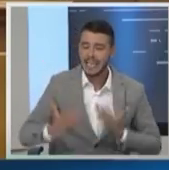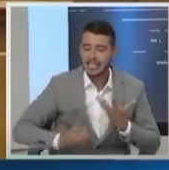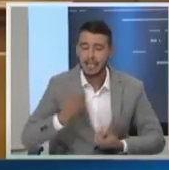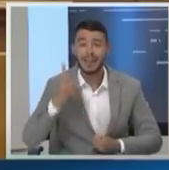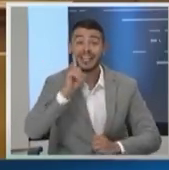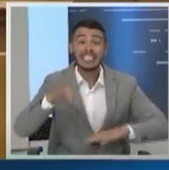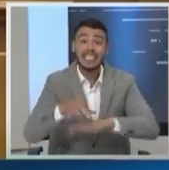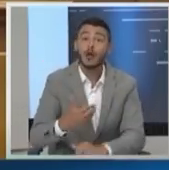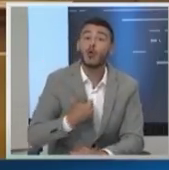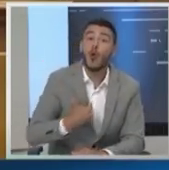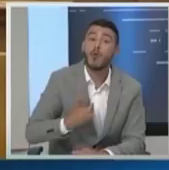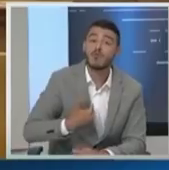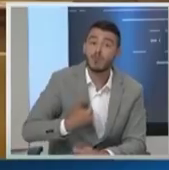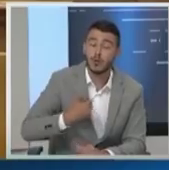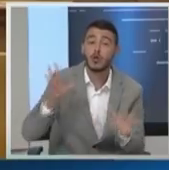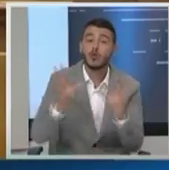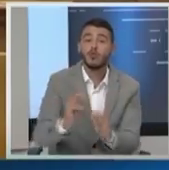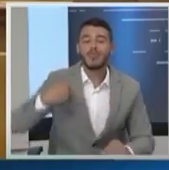δημοψήφισμα του 2015.